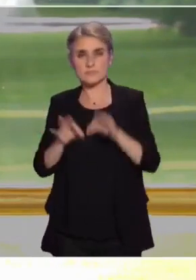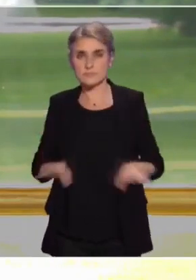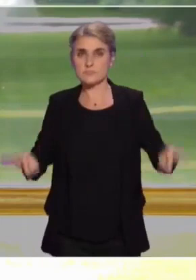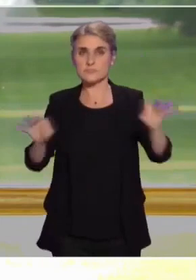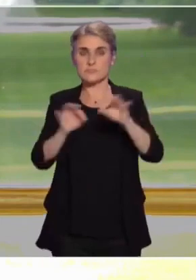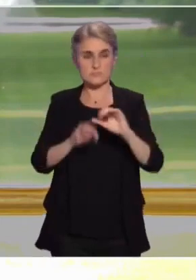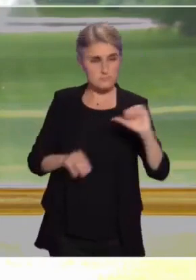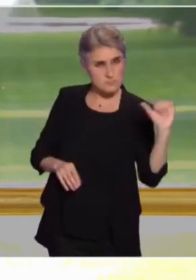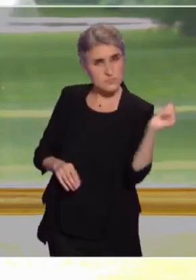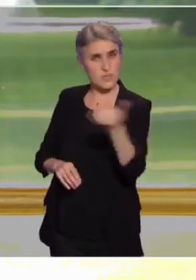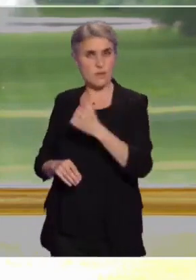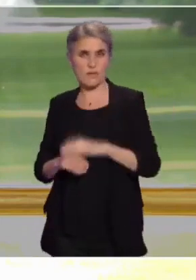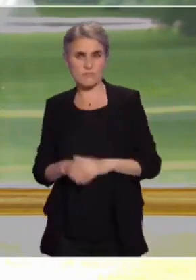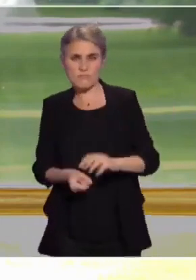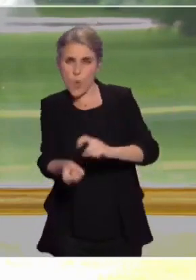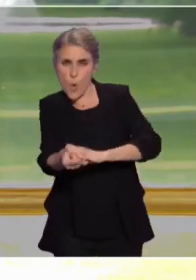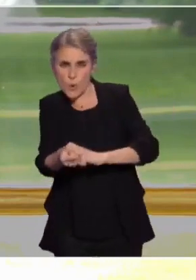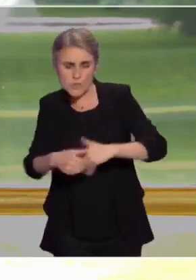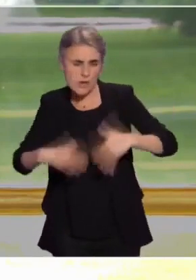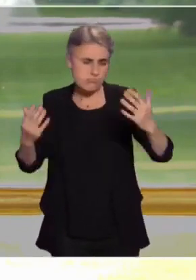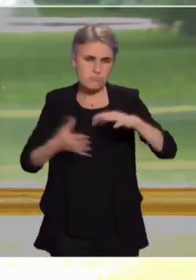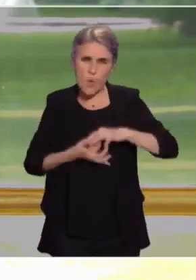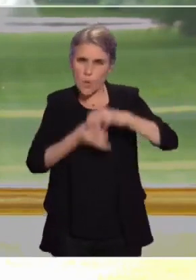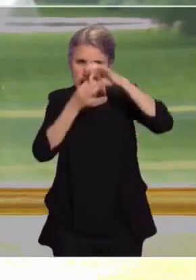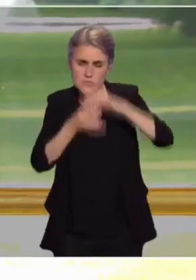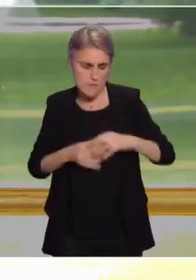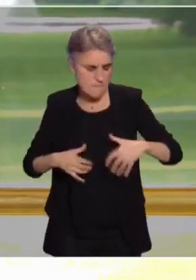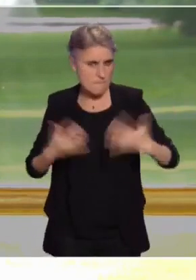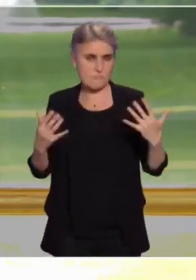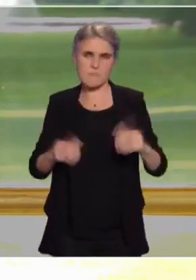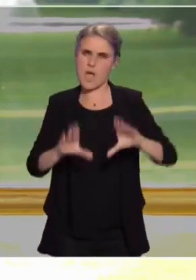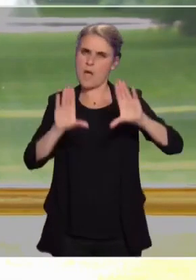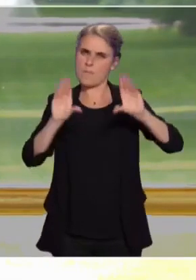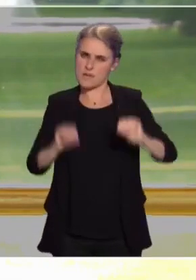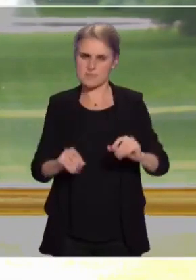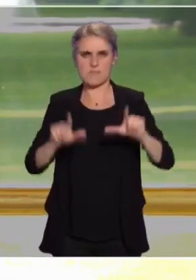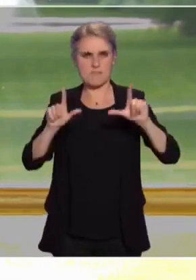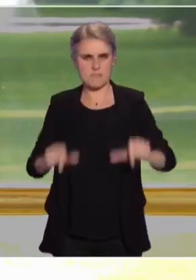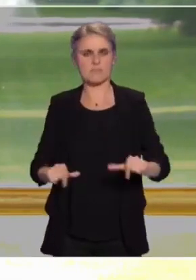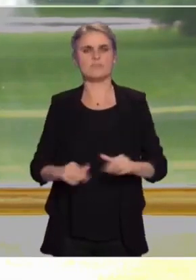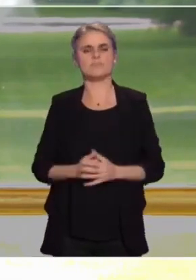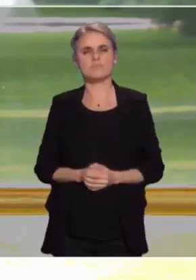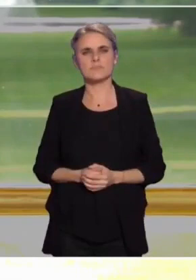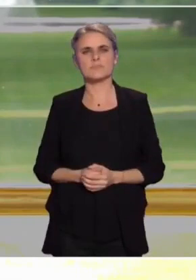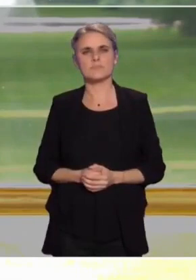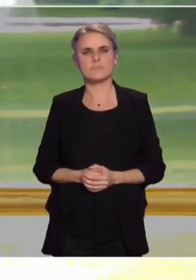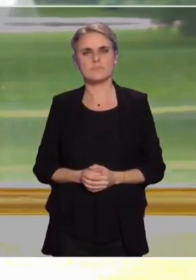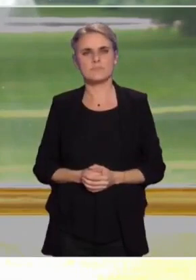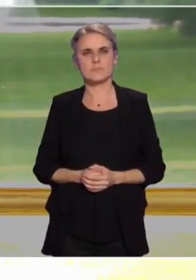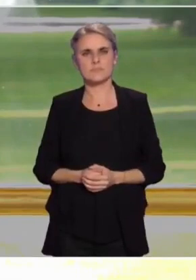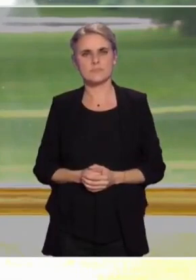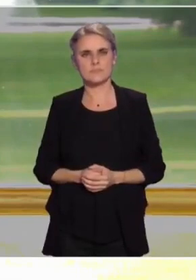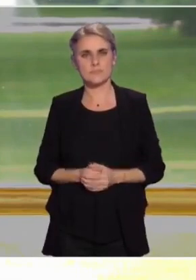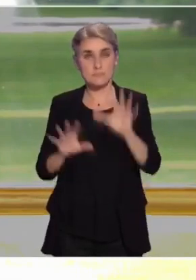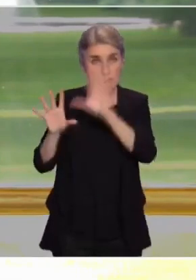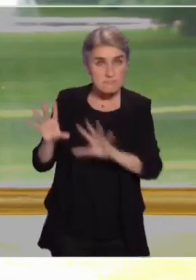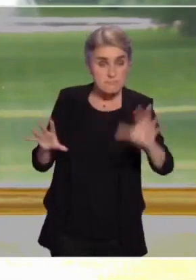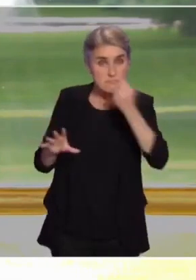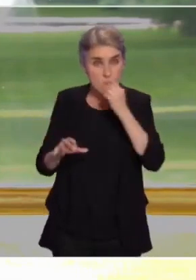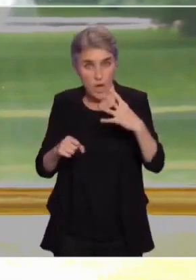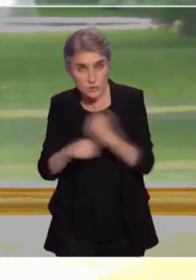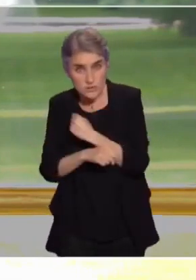quelles que soient ses origines sa religion doit trouver sa place est ce vrai partout et pour tout le monde